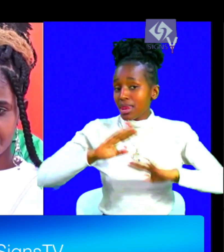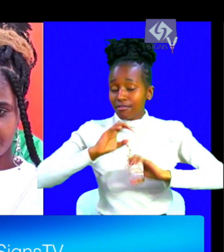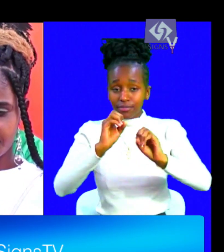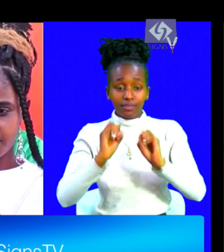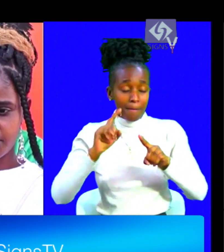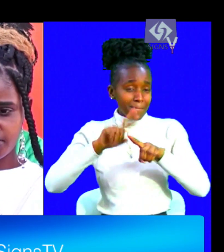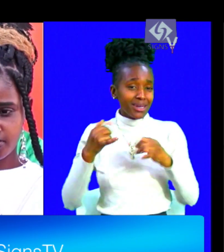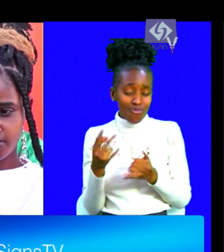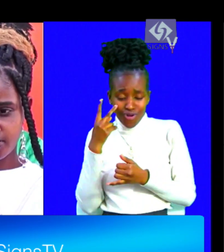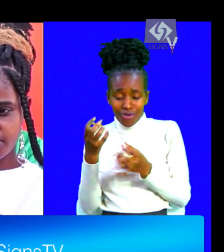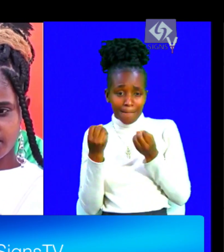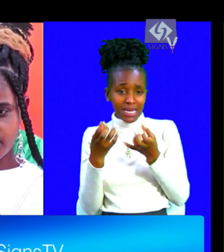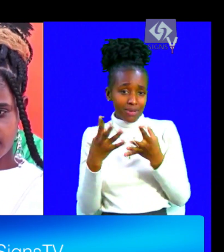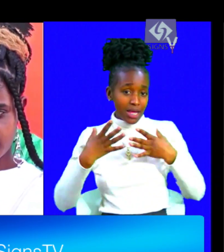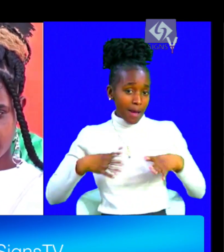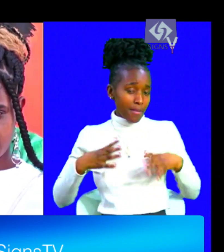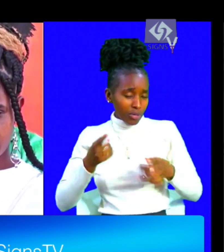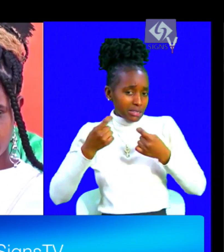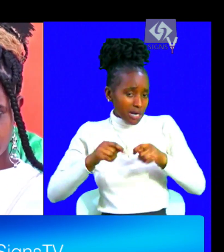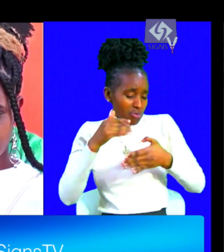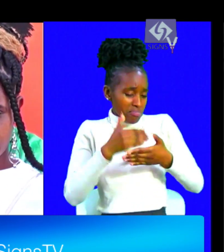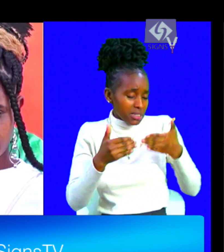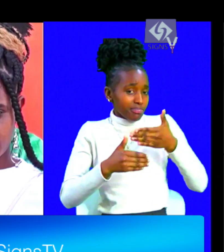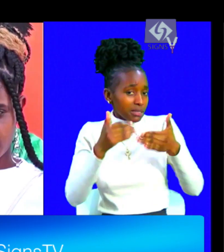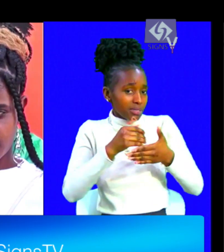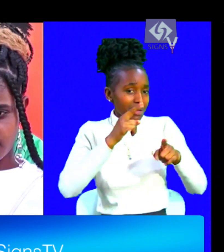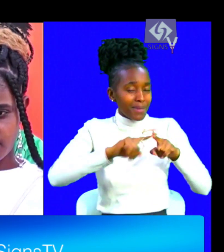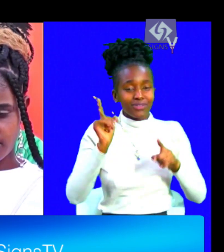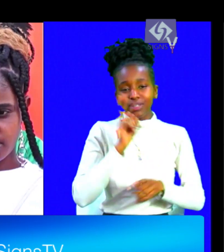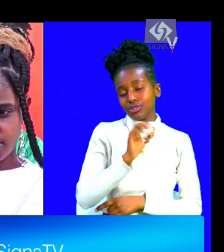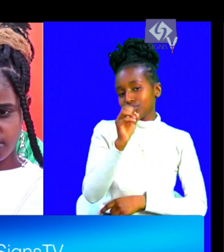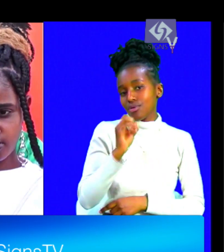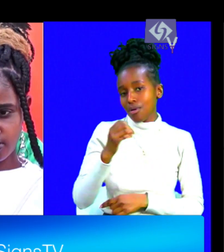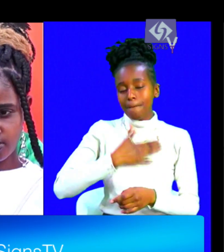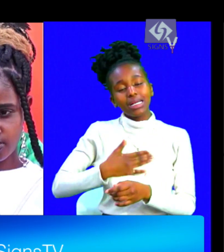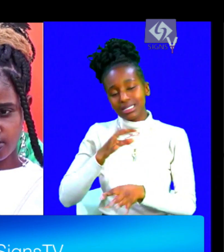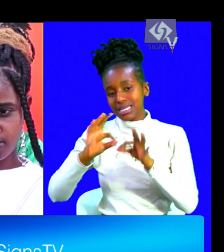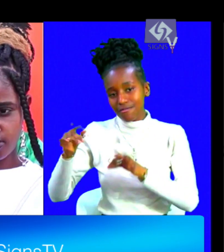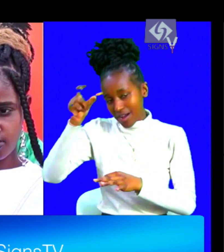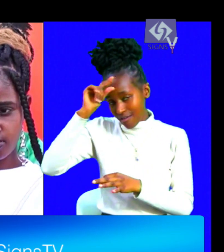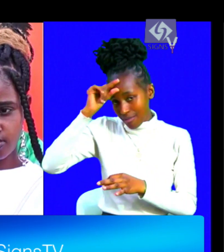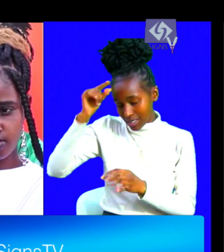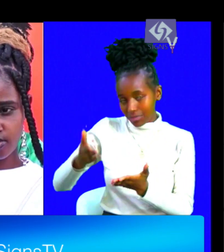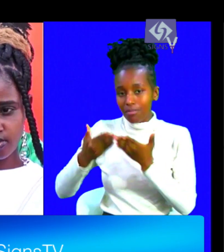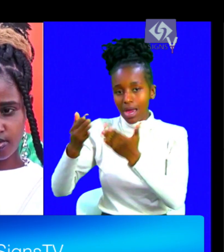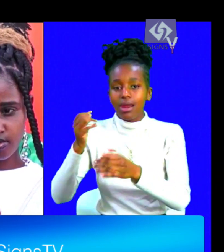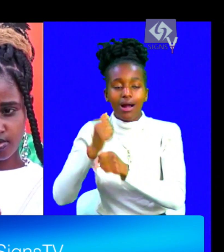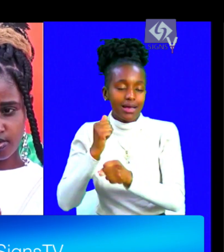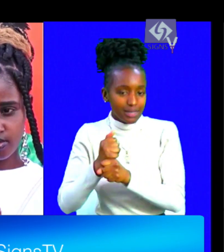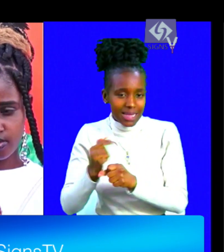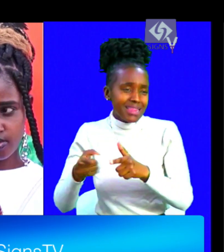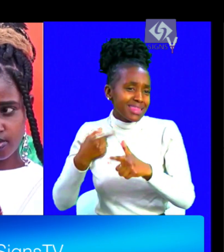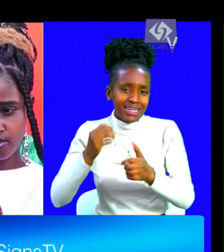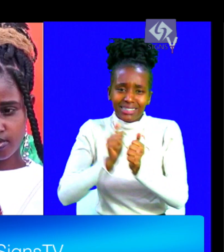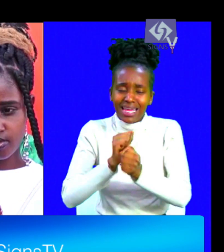kuna mafundi wanafanya hapo, but kwa mradi wa serikali haifai kutumia serikali like 10 years mradi kiendelea na bado